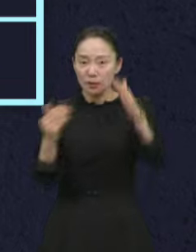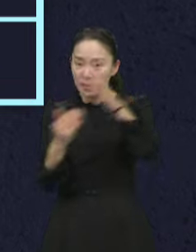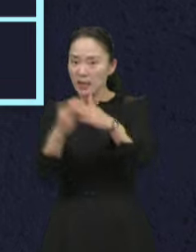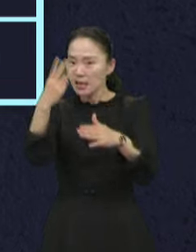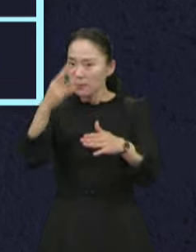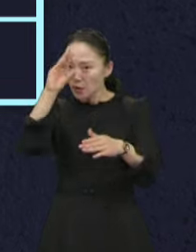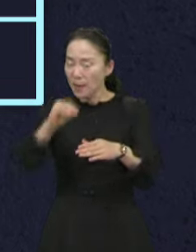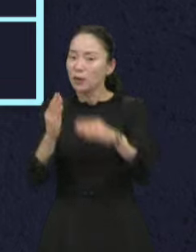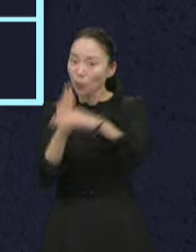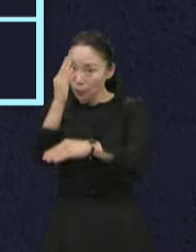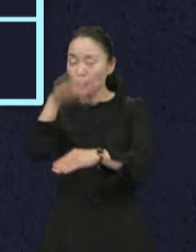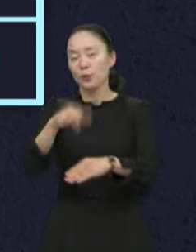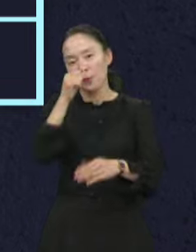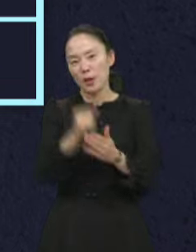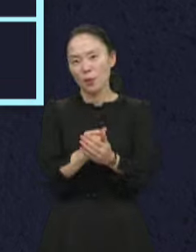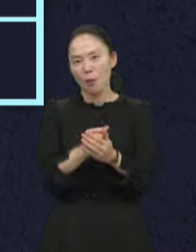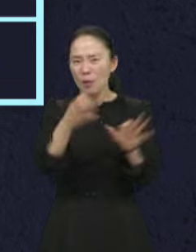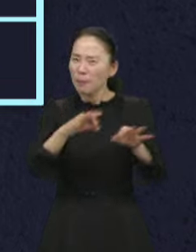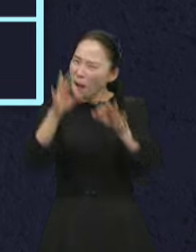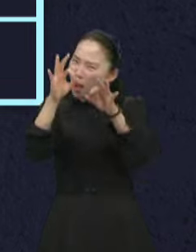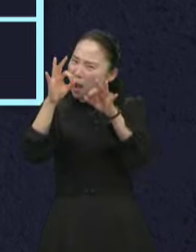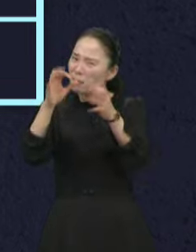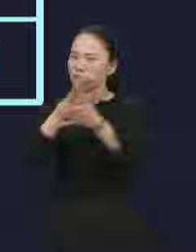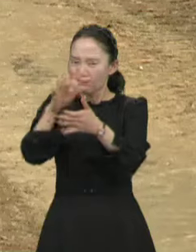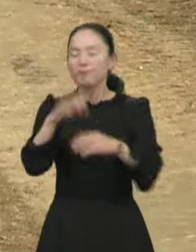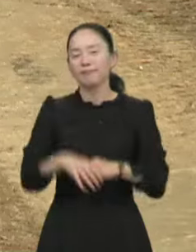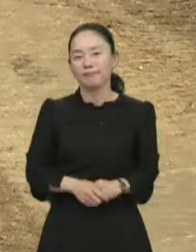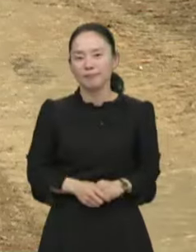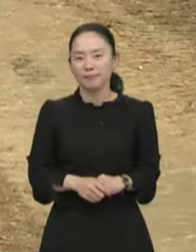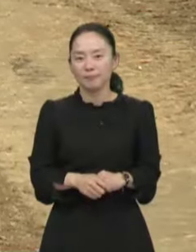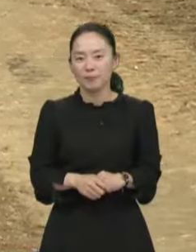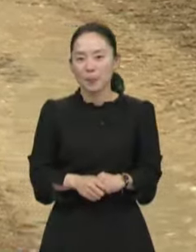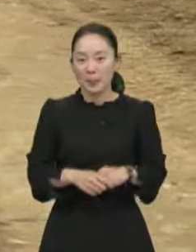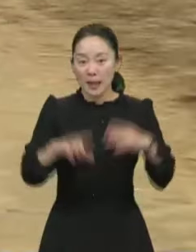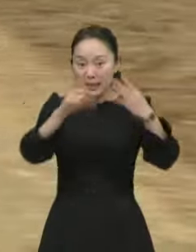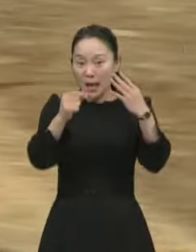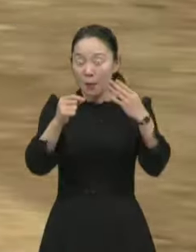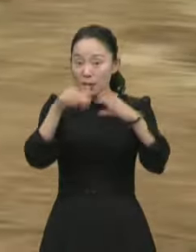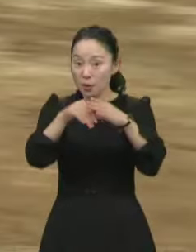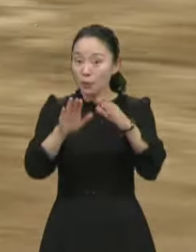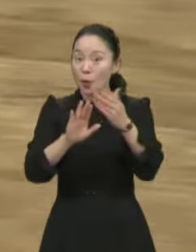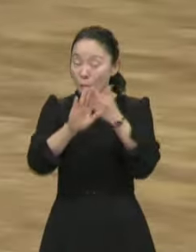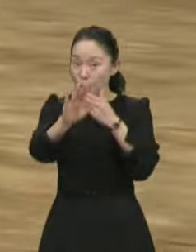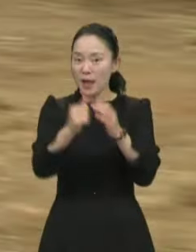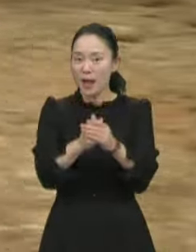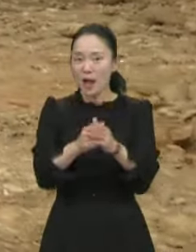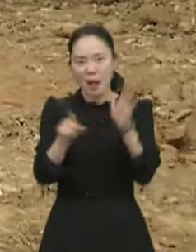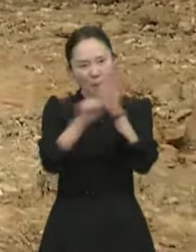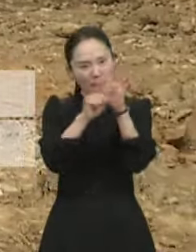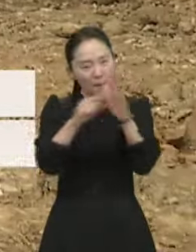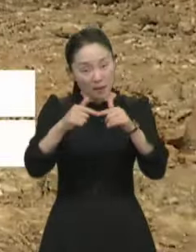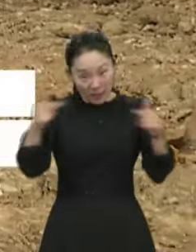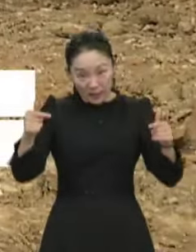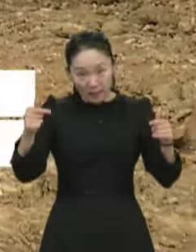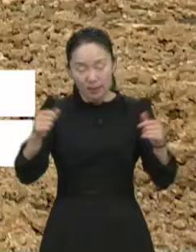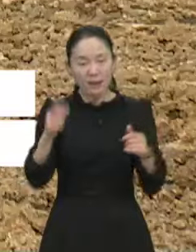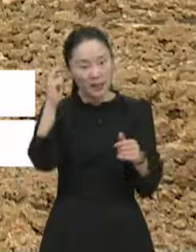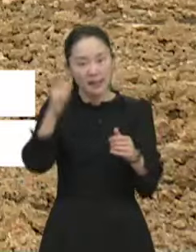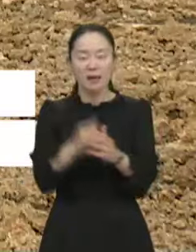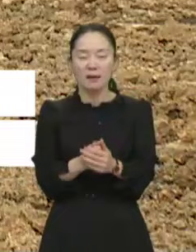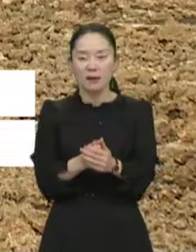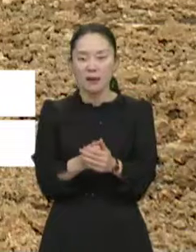3천만 원을 넘어선 곳도 있어 고분양가 논란을 부추기고 있습니다. 4월 총선 이후 분양 물량이 대거 쏟아져 나올 것으로 예상되는